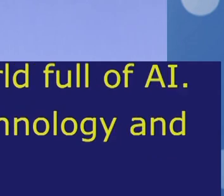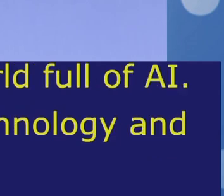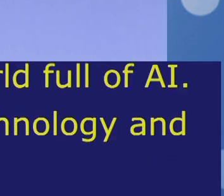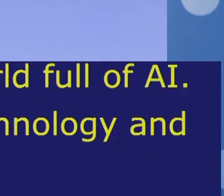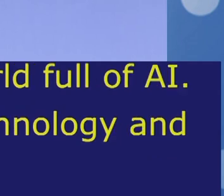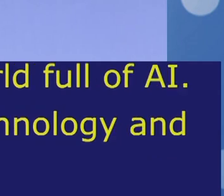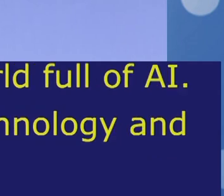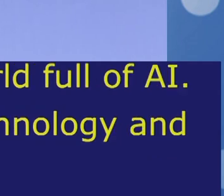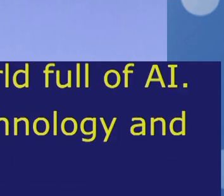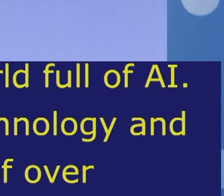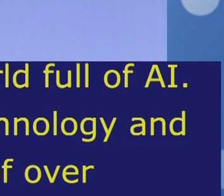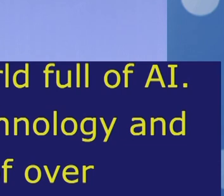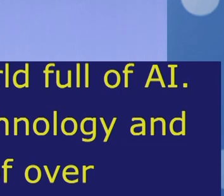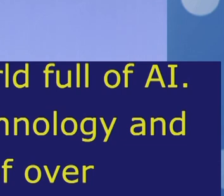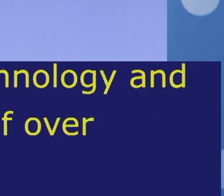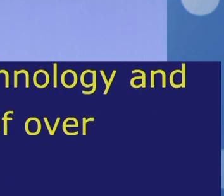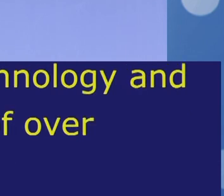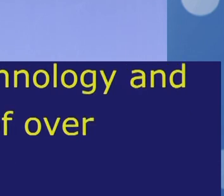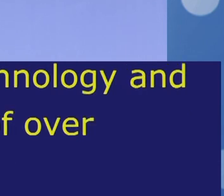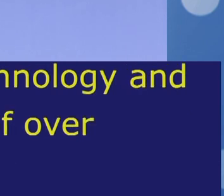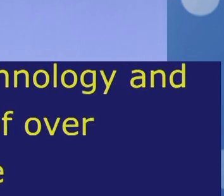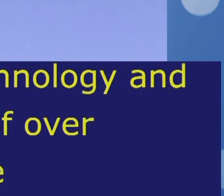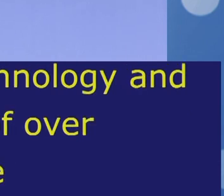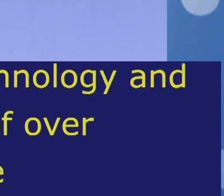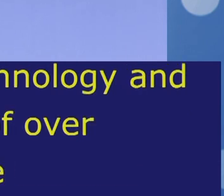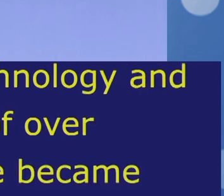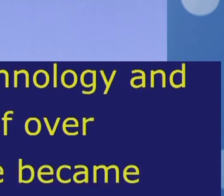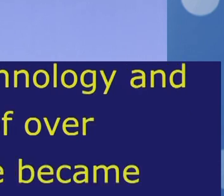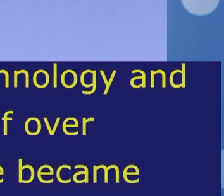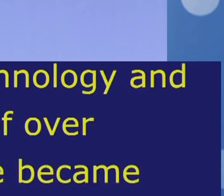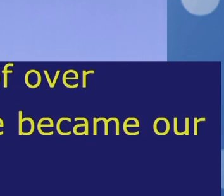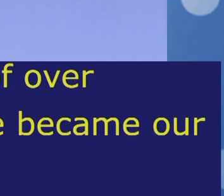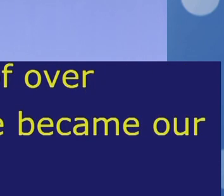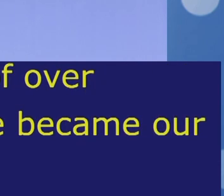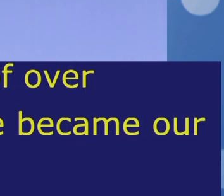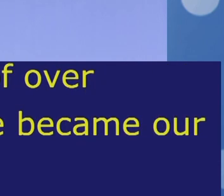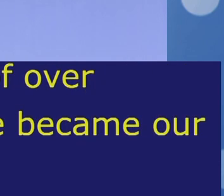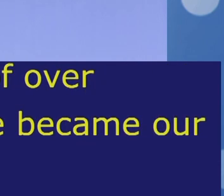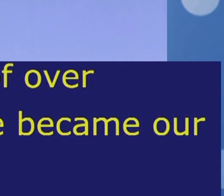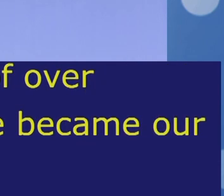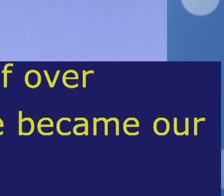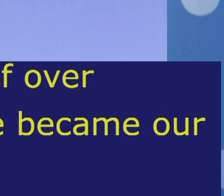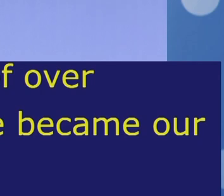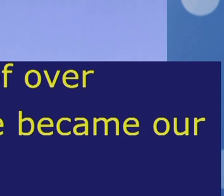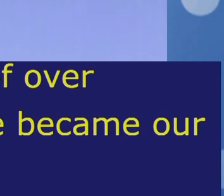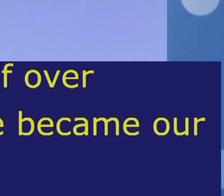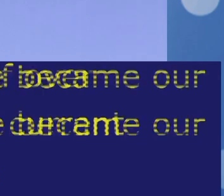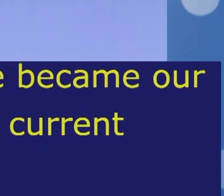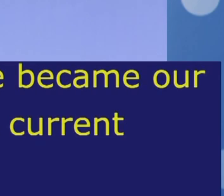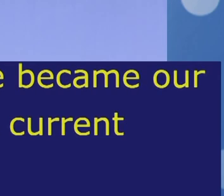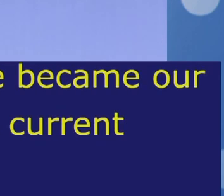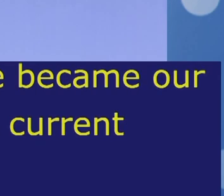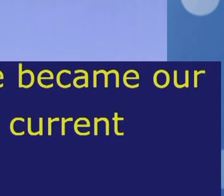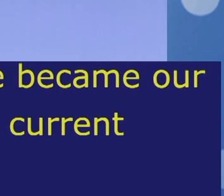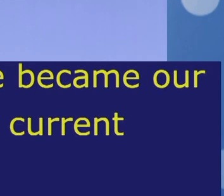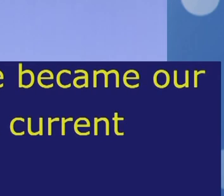和数字世界当中有多么重要。我们现在周围都被高新科技所围绕，在各个方面